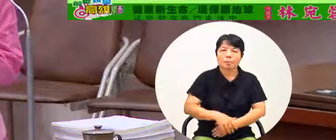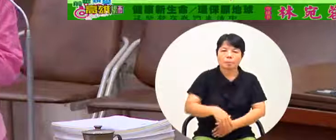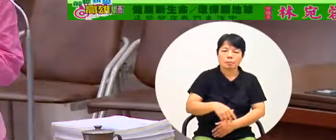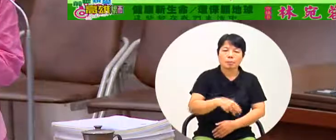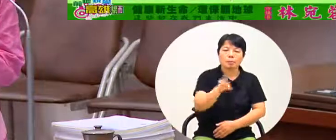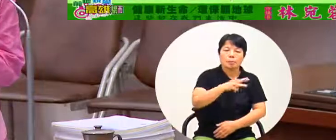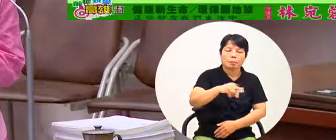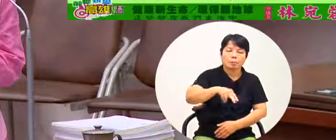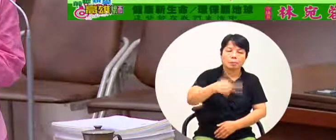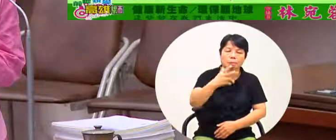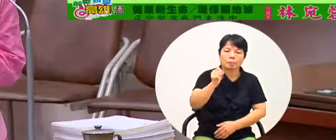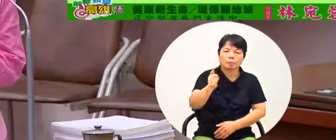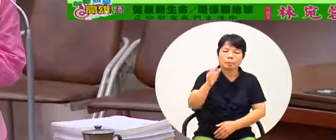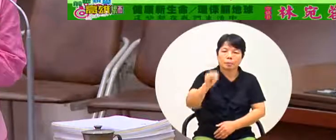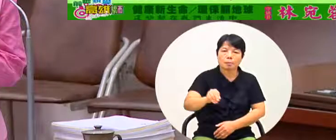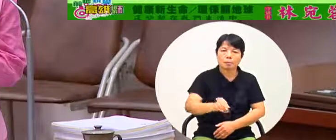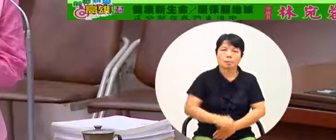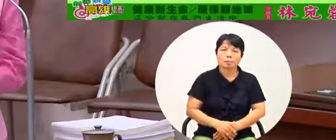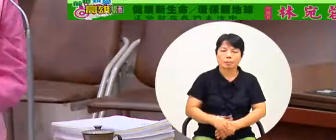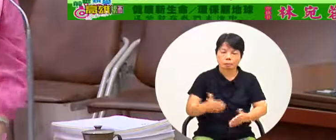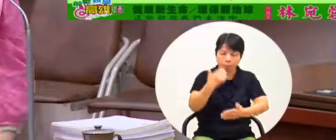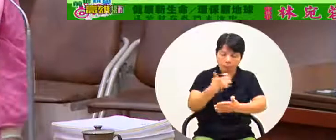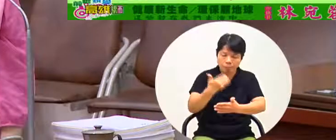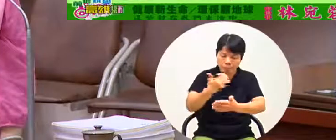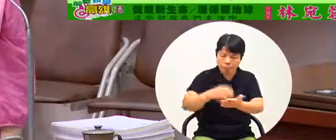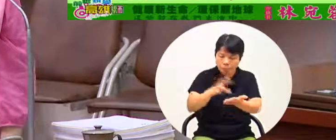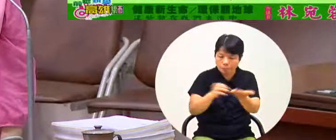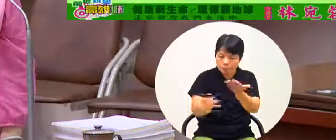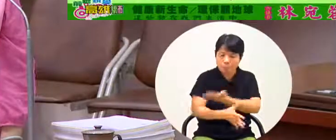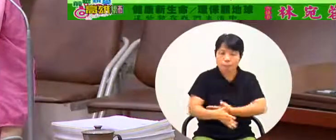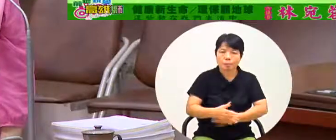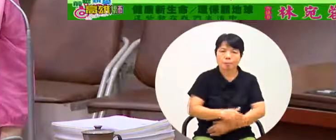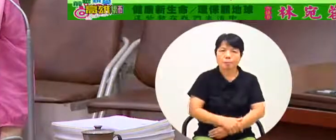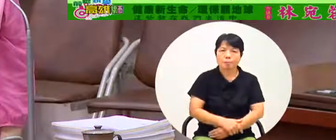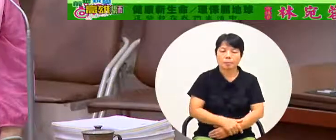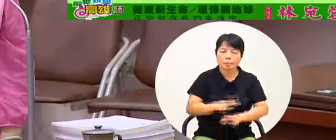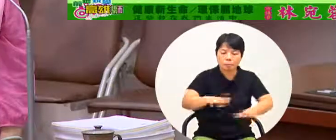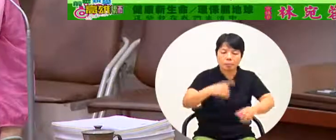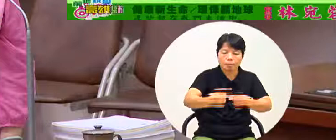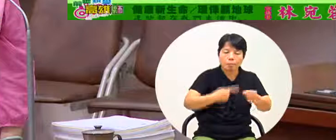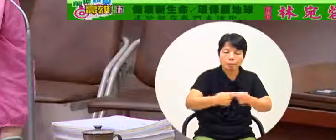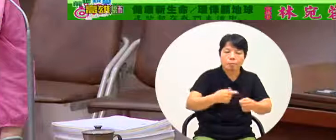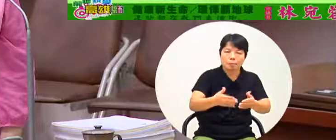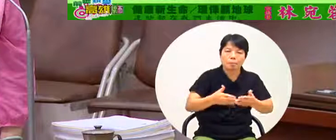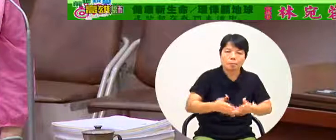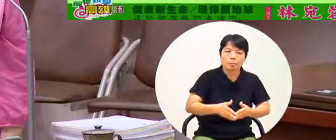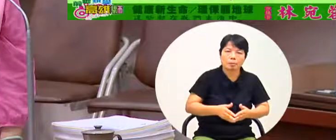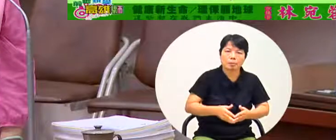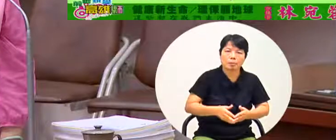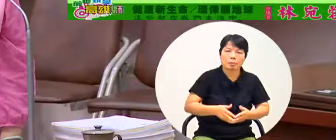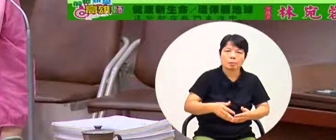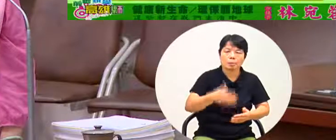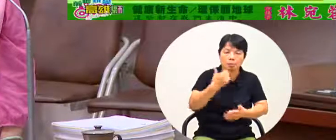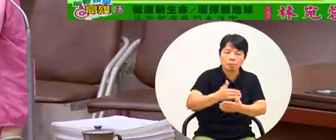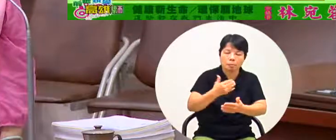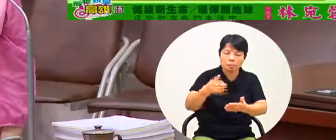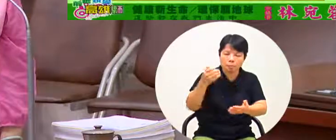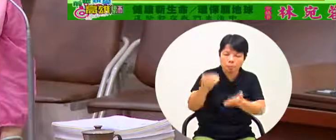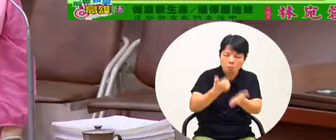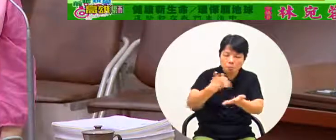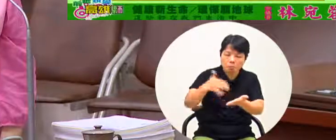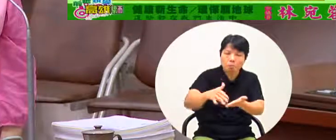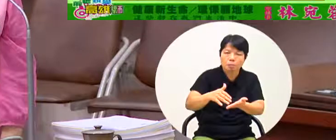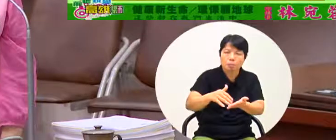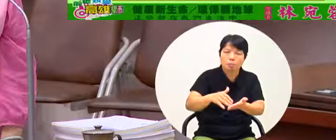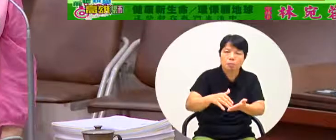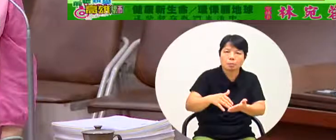你删除的。那今年又编了9000万，你家己个家己个内部个调整3750，啊，我想